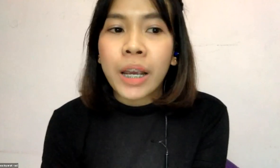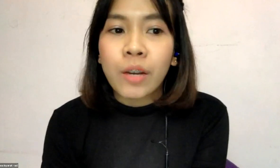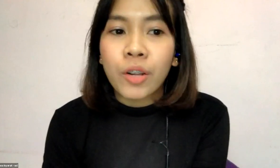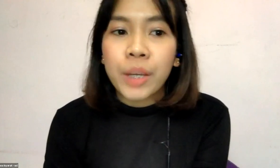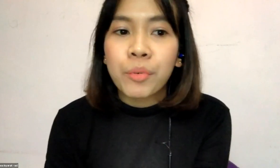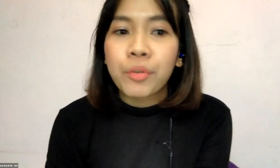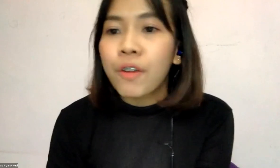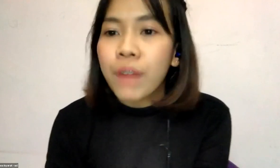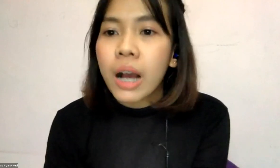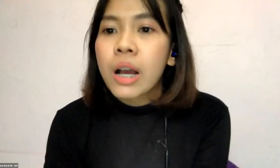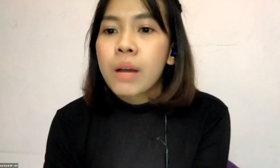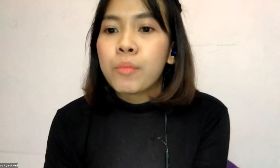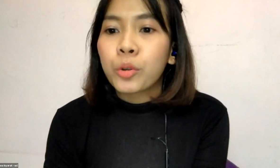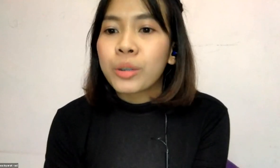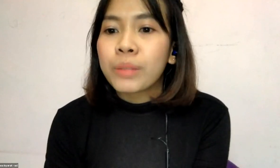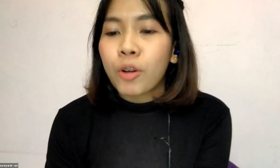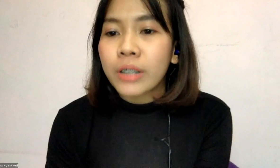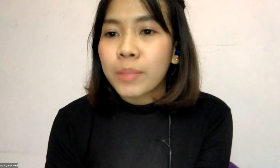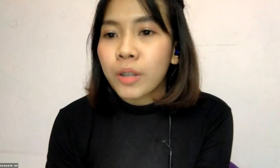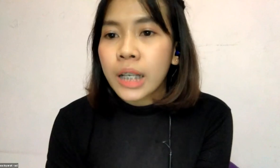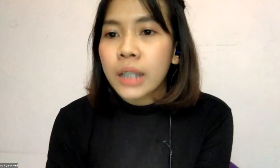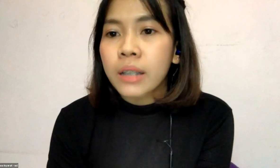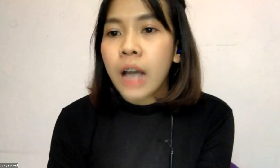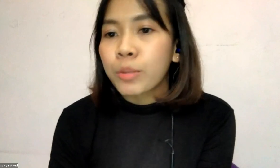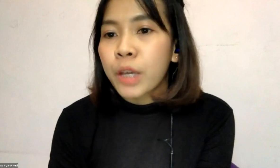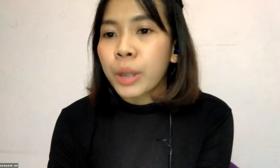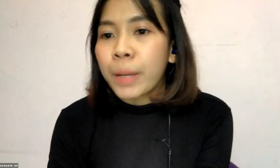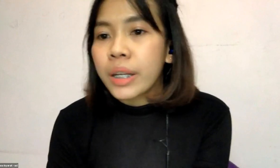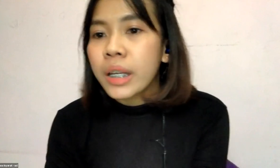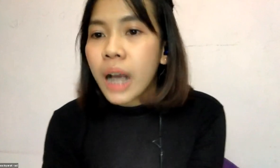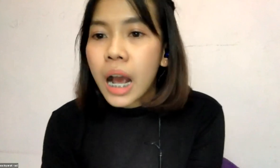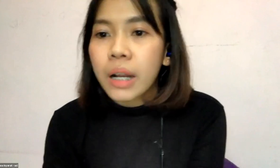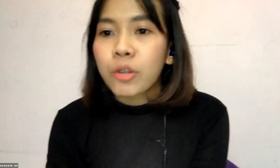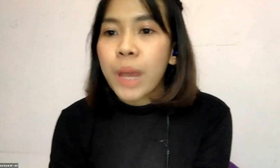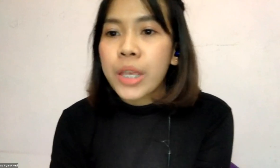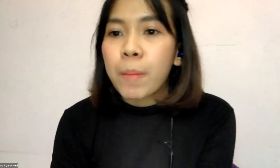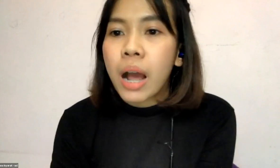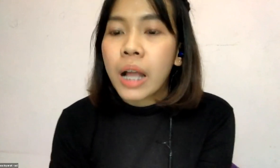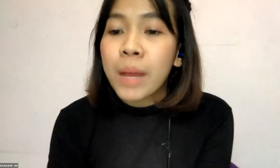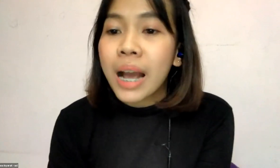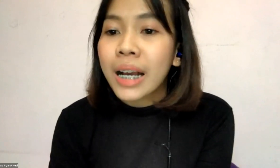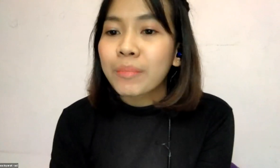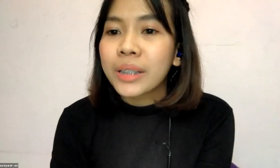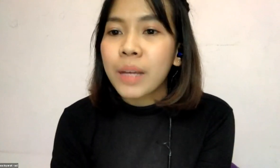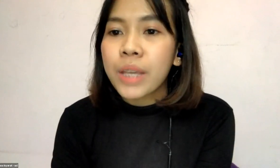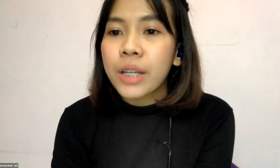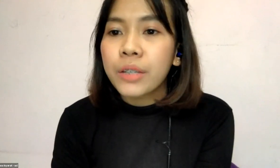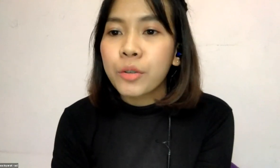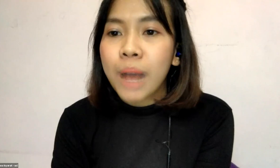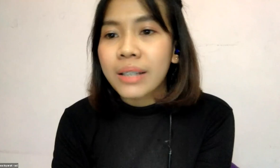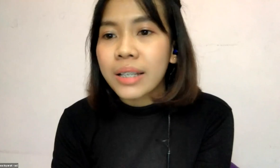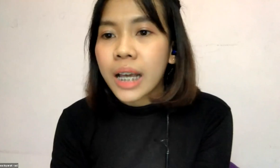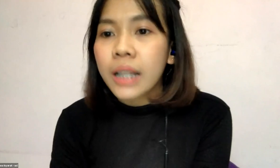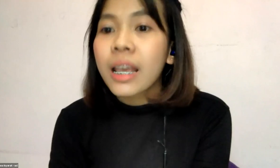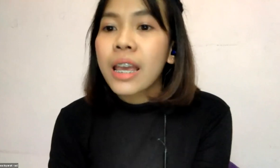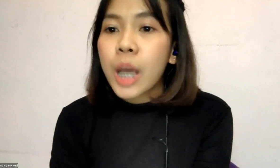sudah disampaikan oleh ibu rofa butuh proses proses harus mengikuti pendidikan Harus banyak pengalaman agar bisa menjadi